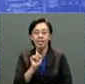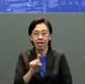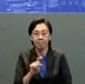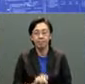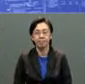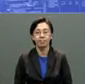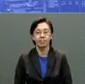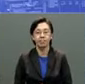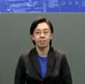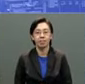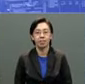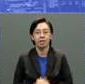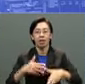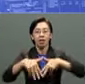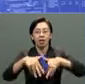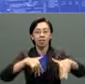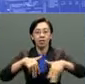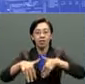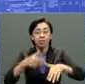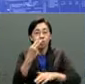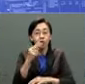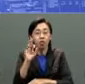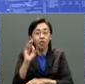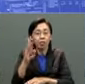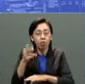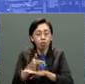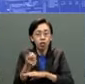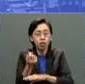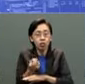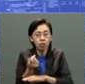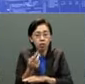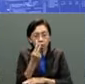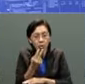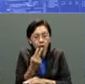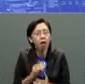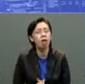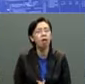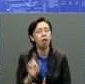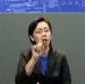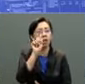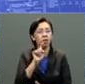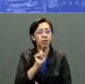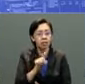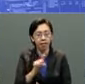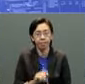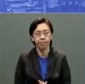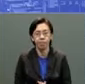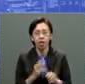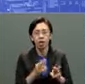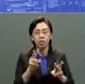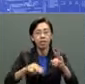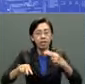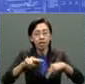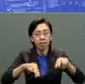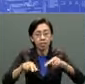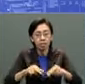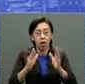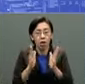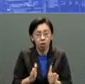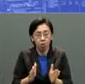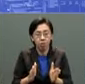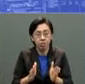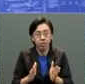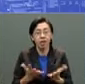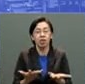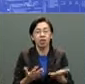ากของประชาชนที่ติดตามผ่าน Facebook Live ก่อนแล้วกันนะคะเรื่องของมาตรการการดูแลไม่ว่าจะเป็นคนที่อยู่ในพื้น